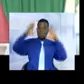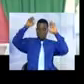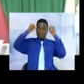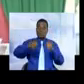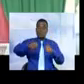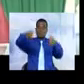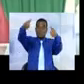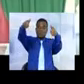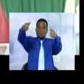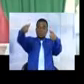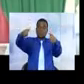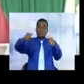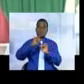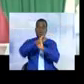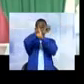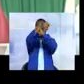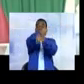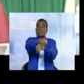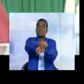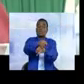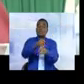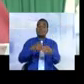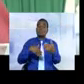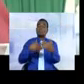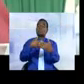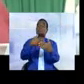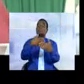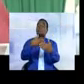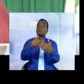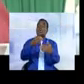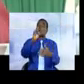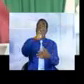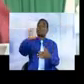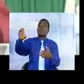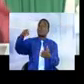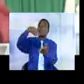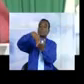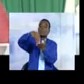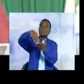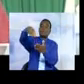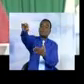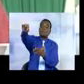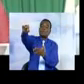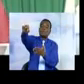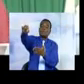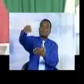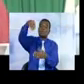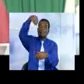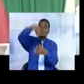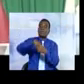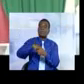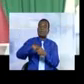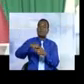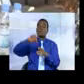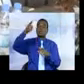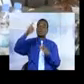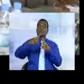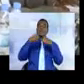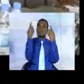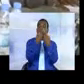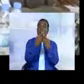d'urgence, investi près de 800 millions de francs CFA dans le seul département de